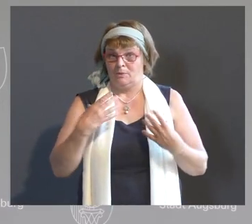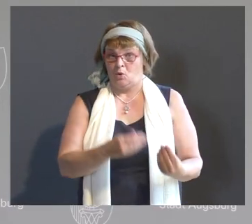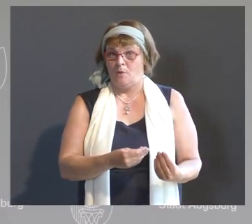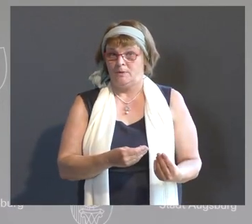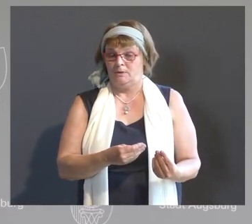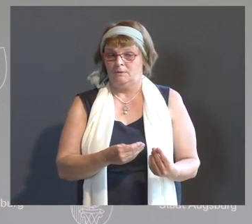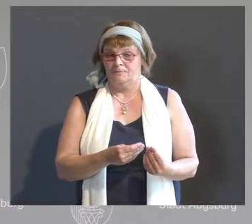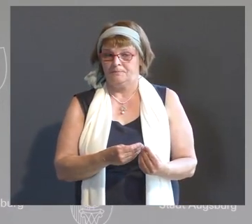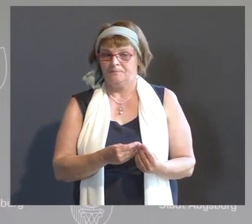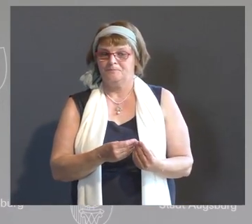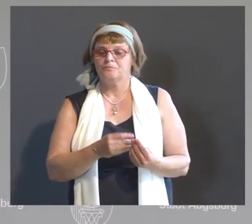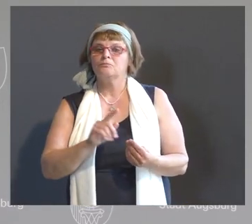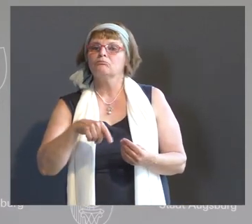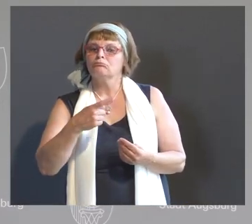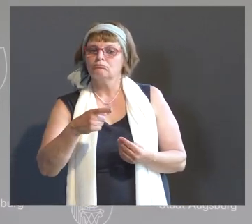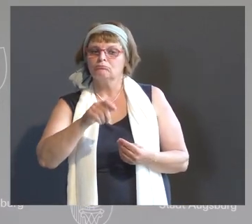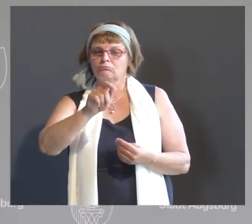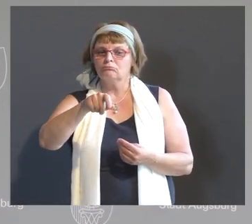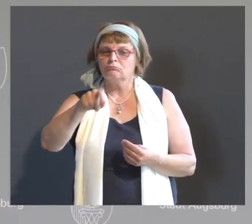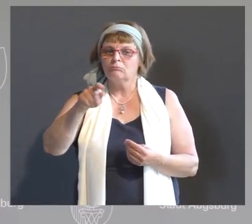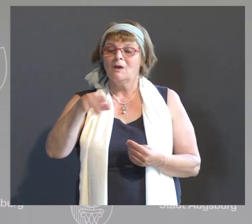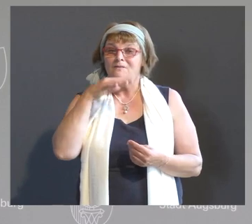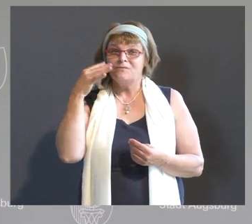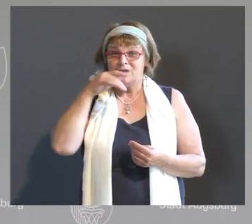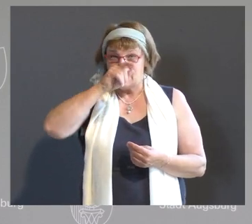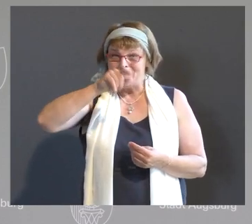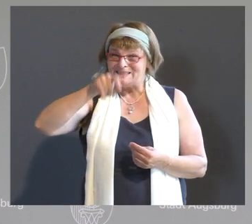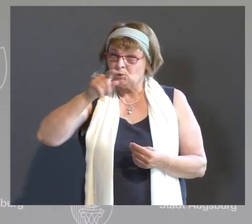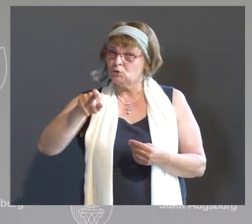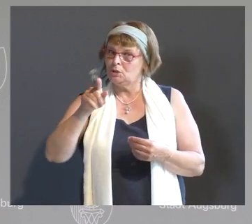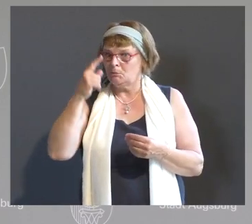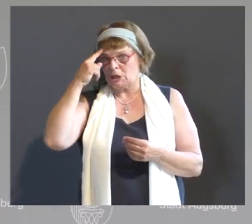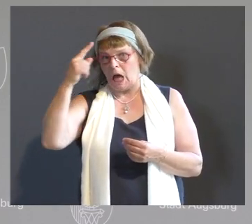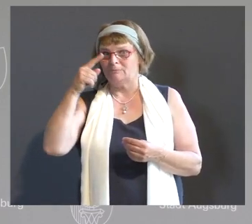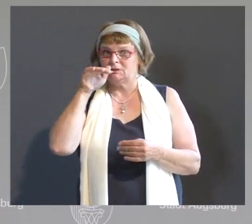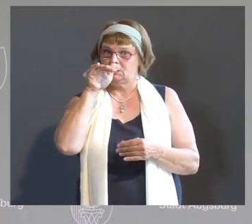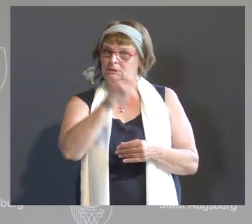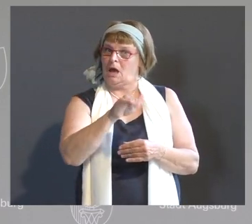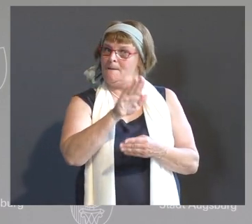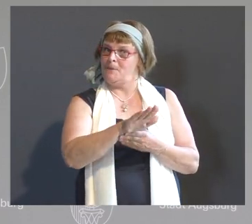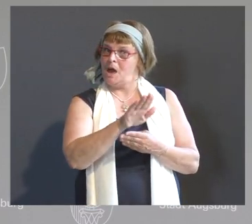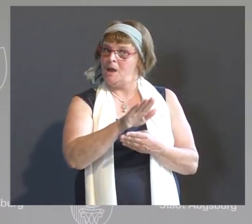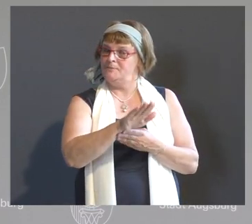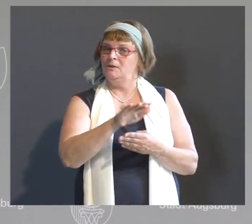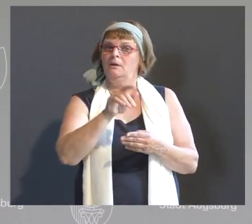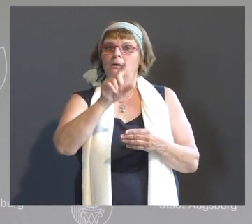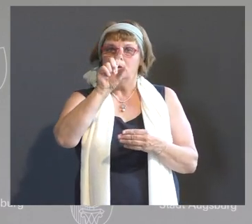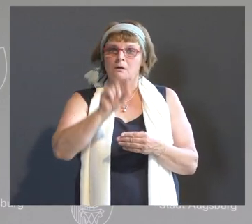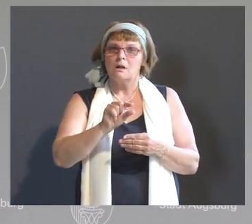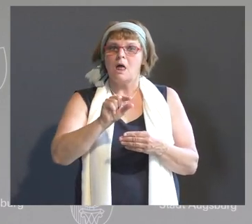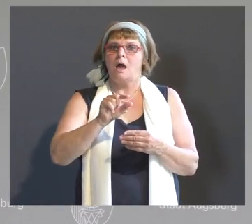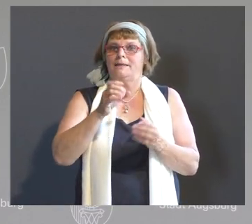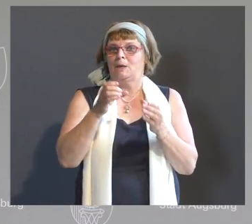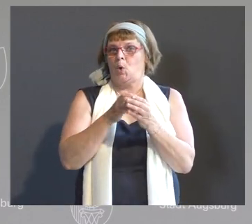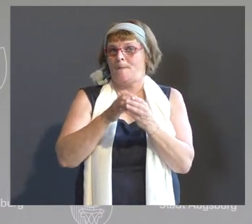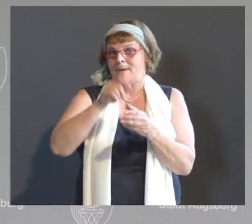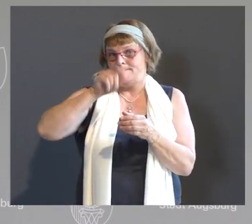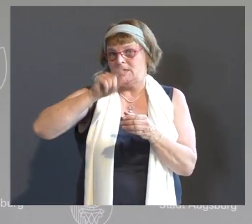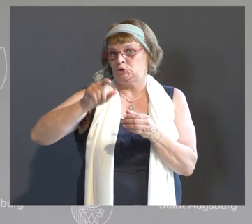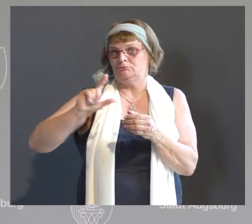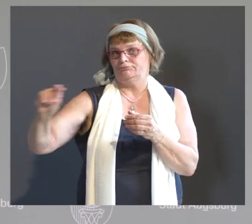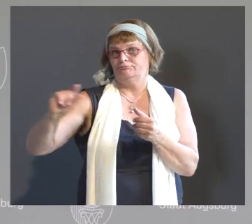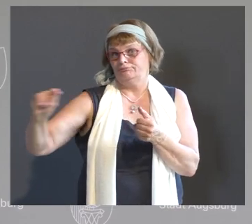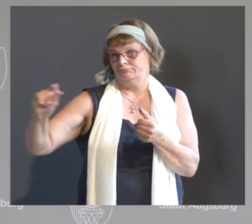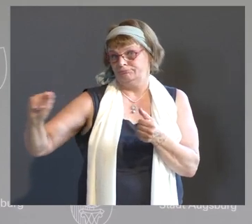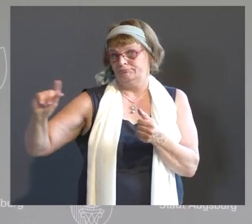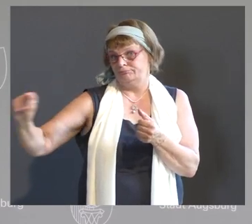eine Vielzahl von Personen da geblieben ist, der geringere Teil ist weggegangen. Und im Weiteren haben wir festgestellt, dass aus den Nebenstraßen